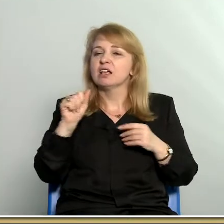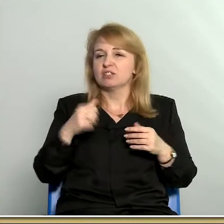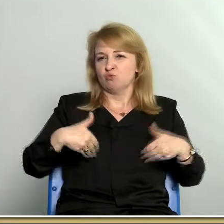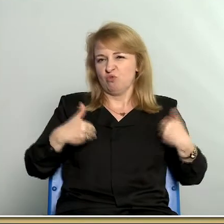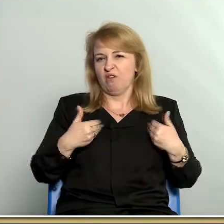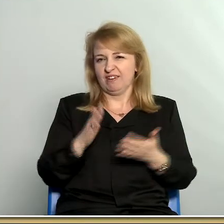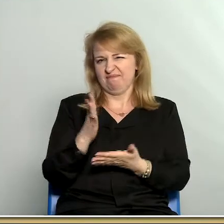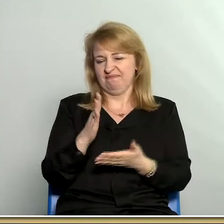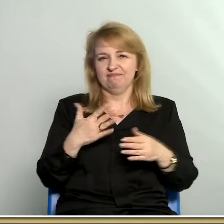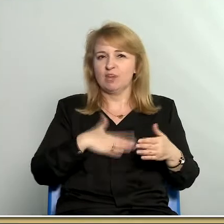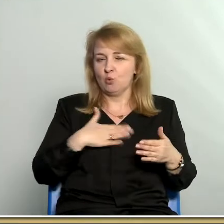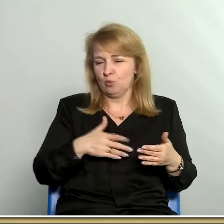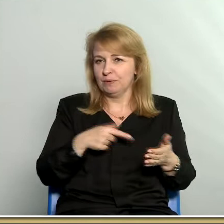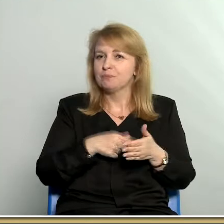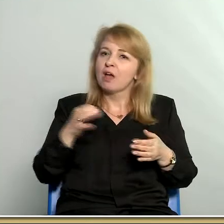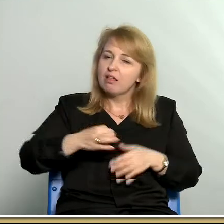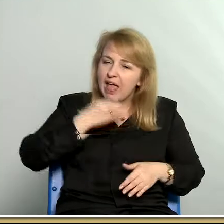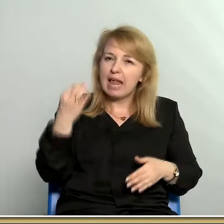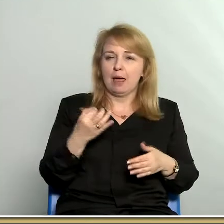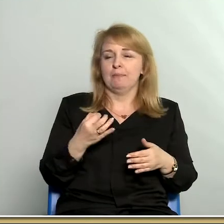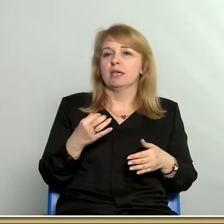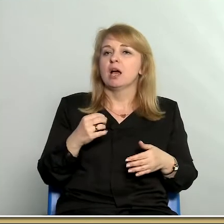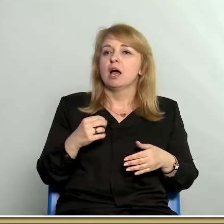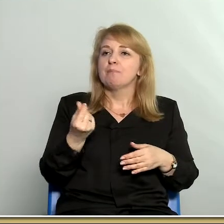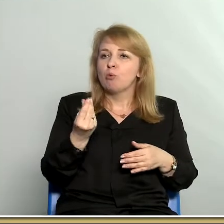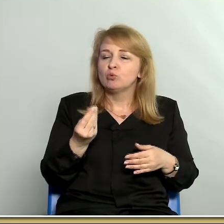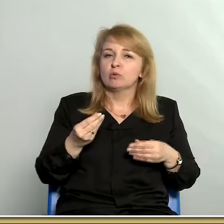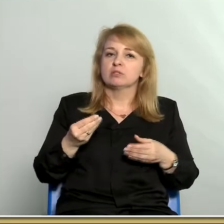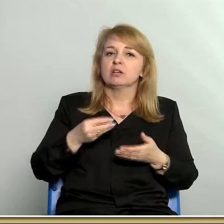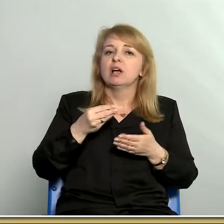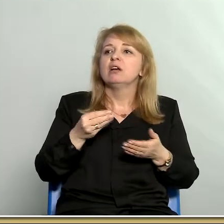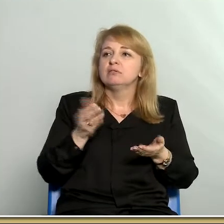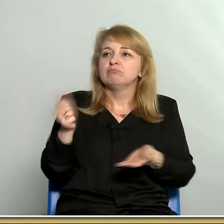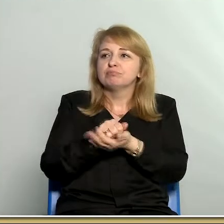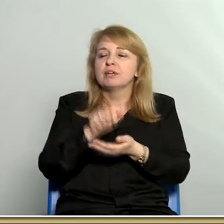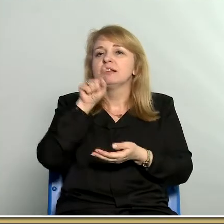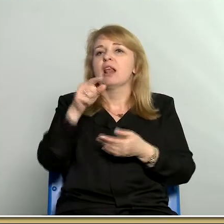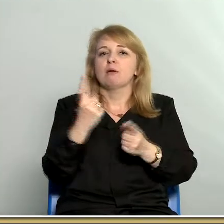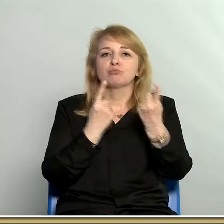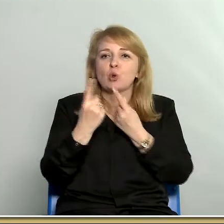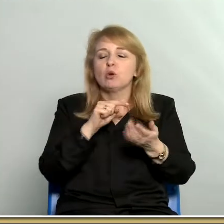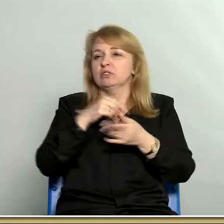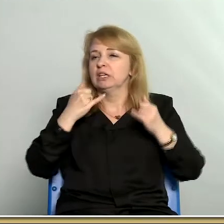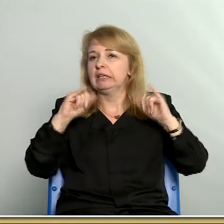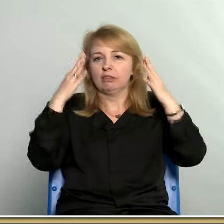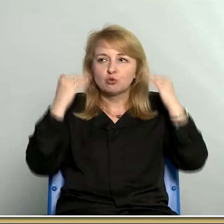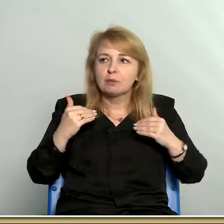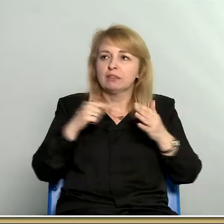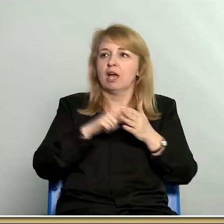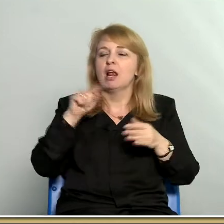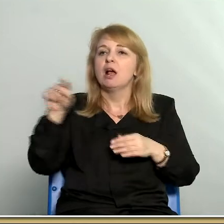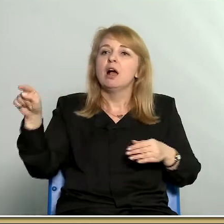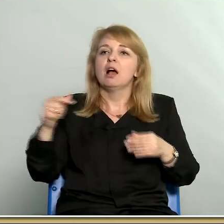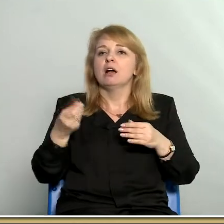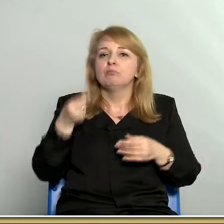obszarem i mówi się w tych zaleceniach o tym, że najlepiej jakby odciążać opiekę ambulatoryjną, która dzisiaj funkcjonuje przy szpitalach i